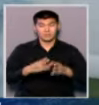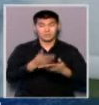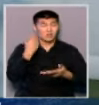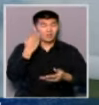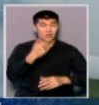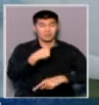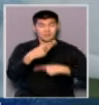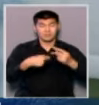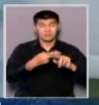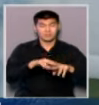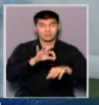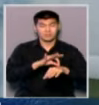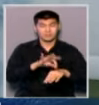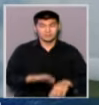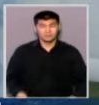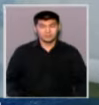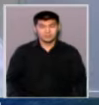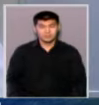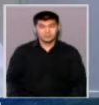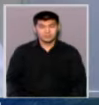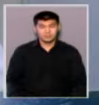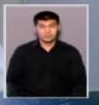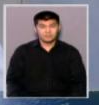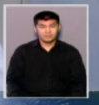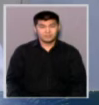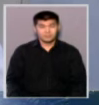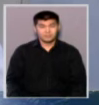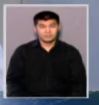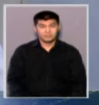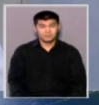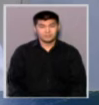облегчает последствия заражения коронавирусом.